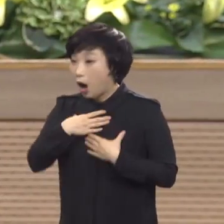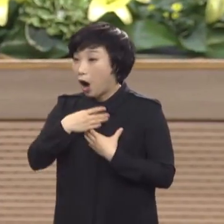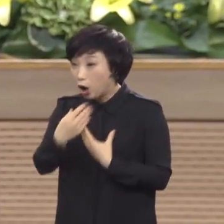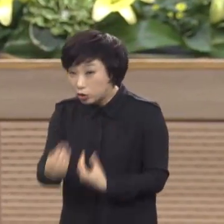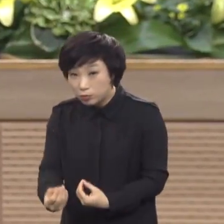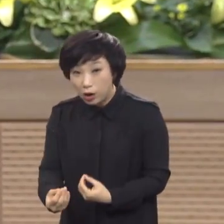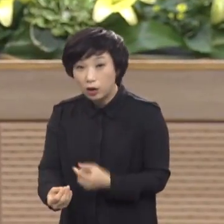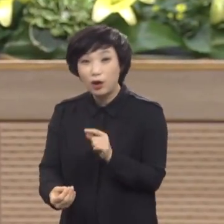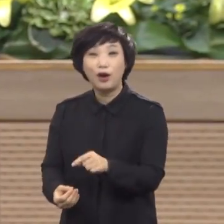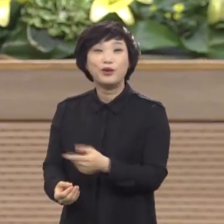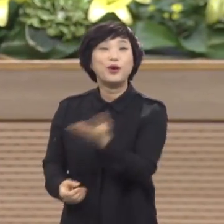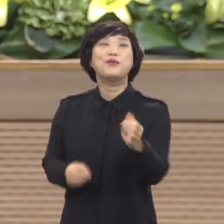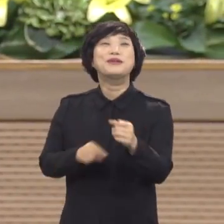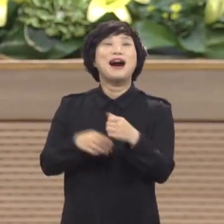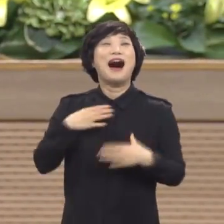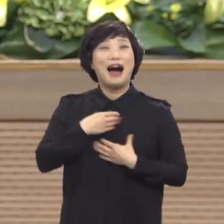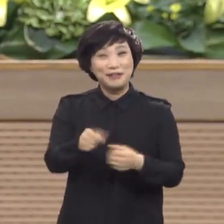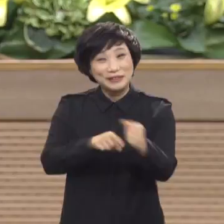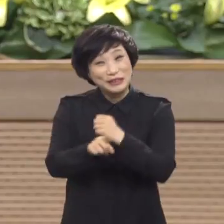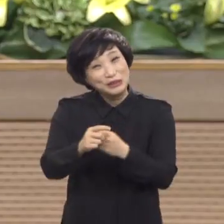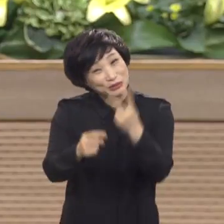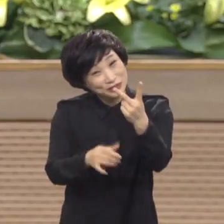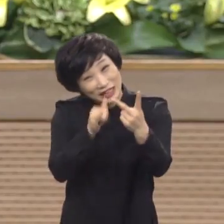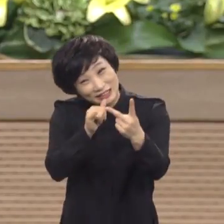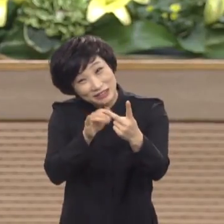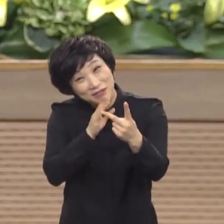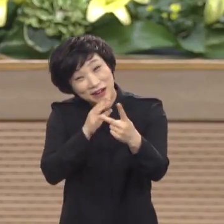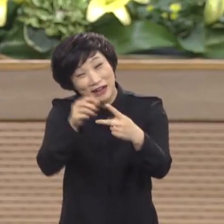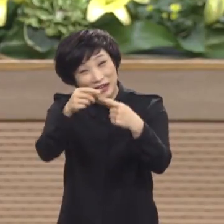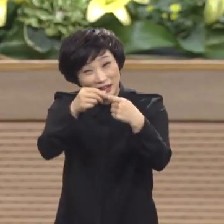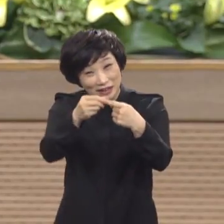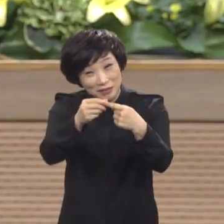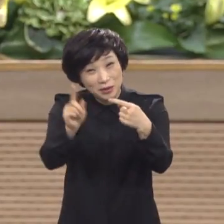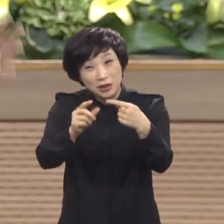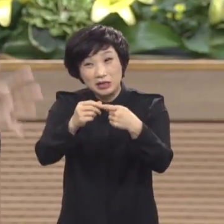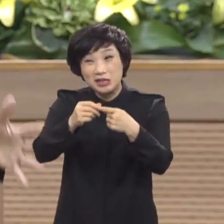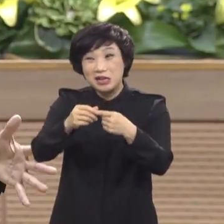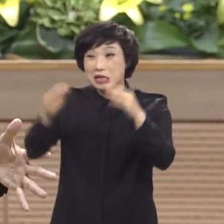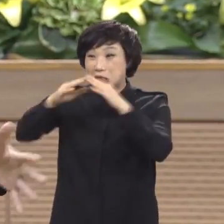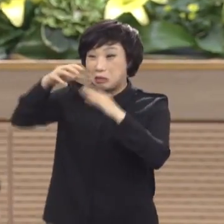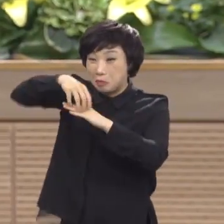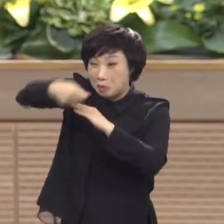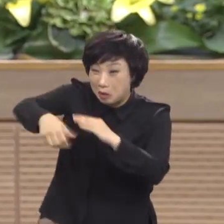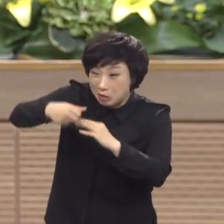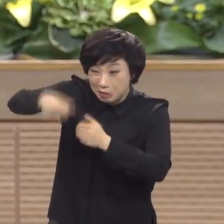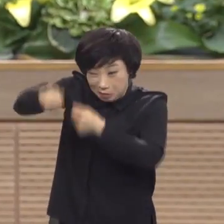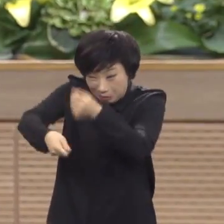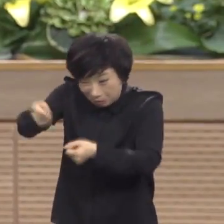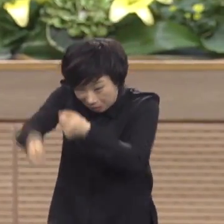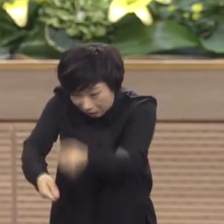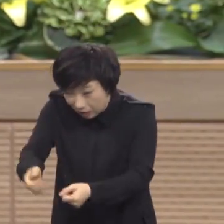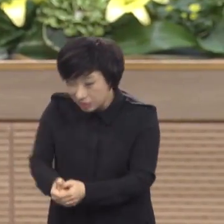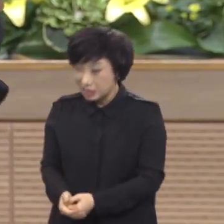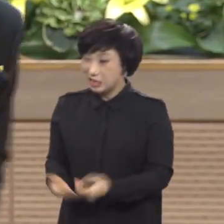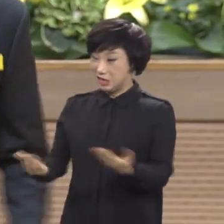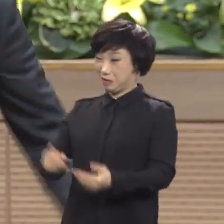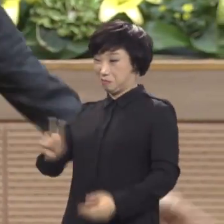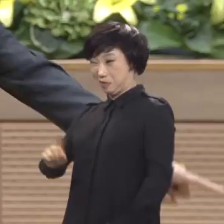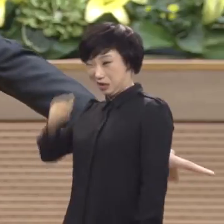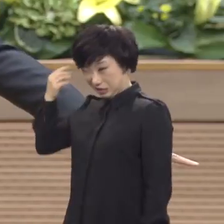안심하라는 데는 두 가지 의미가 있겠죠. 하나는 지붕을 뜯어내렸으니 이게 못 오는